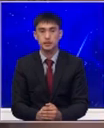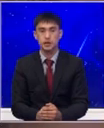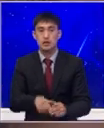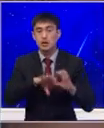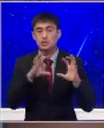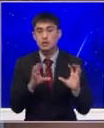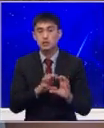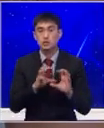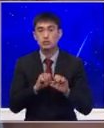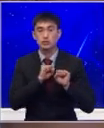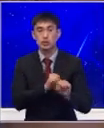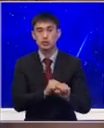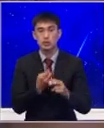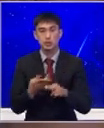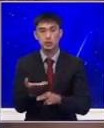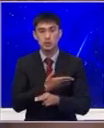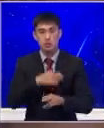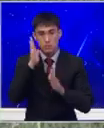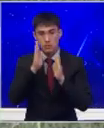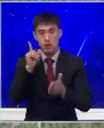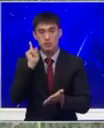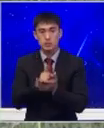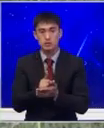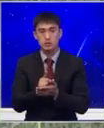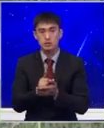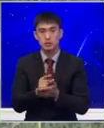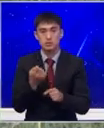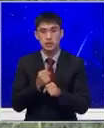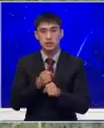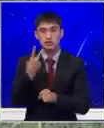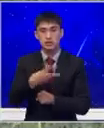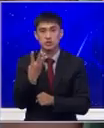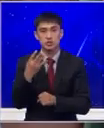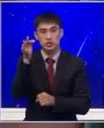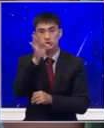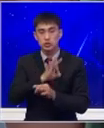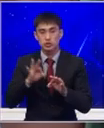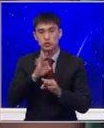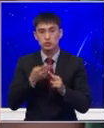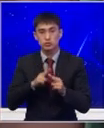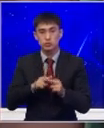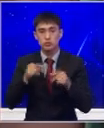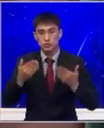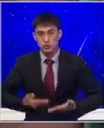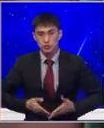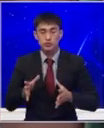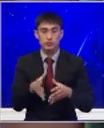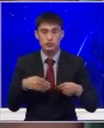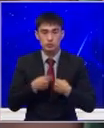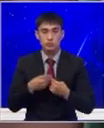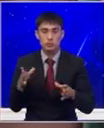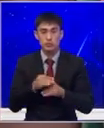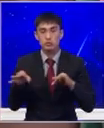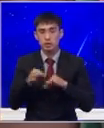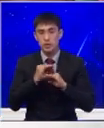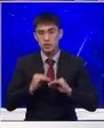заботиться и защищать это наша прямая обязанность мы делаем Это 24 часа в сутки мы тут живем целой семьей со мной